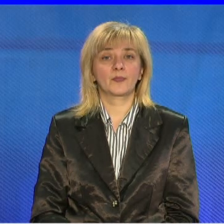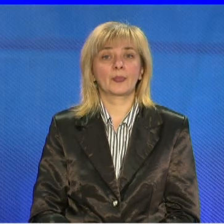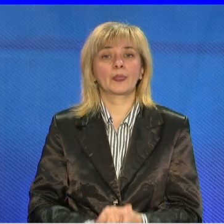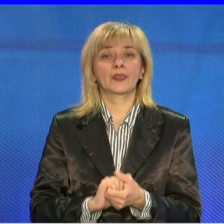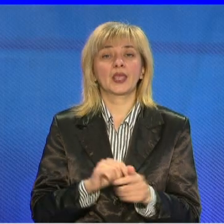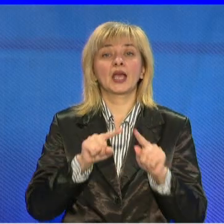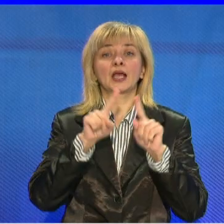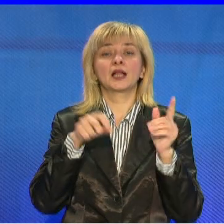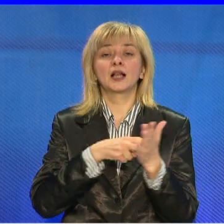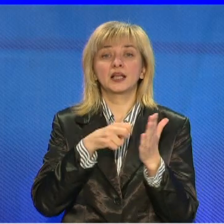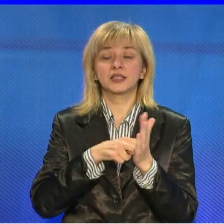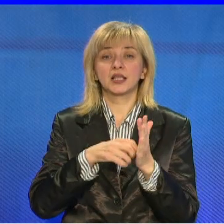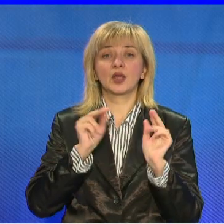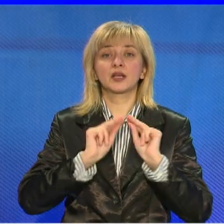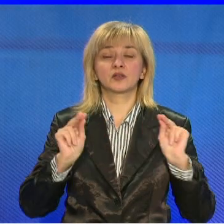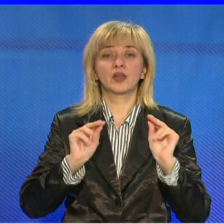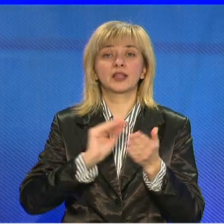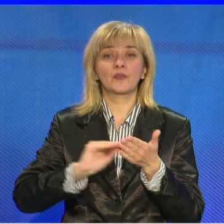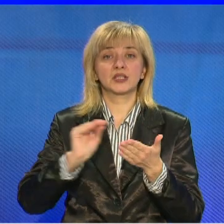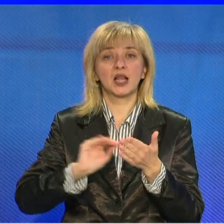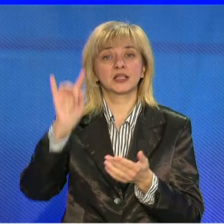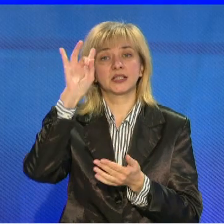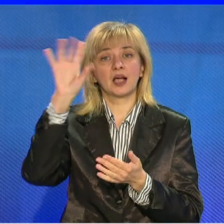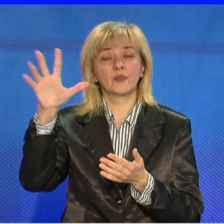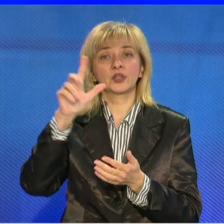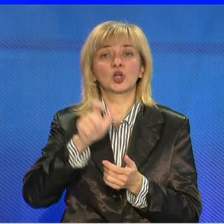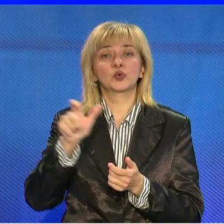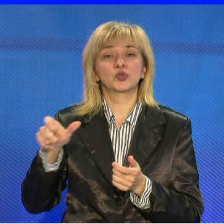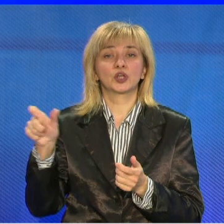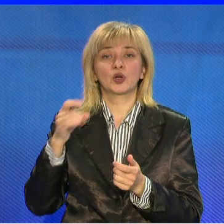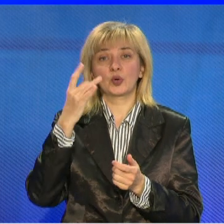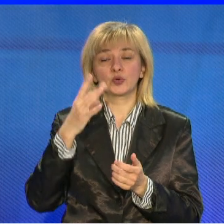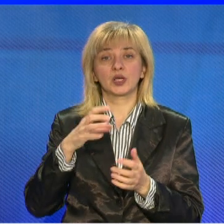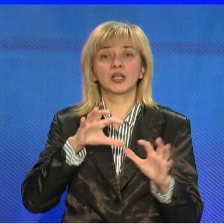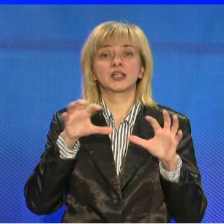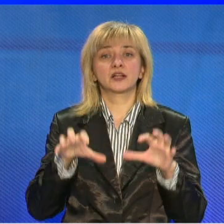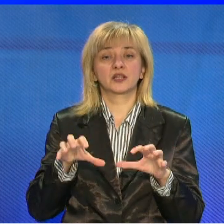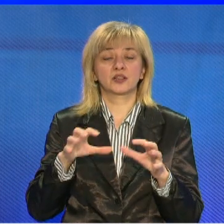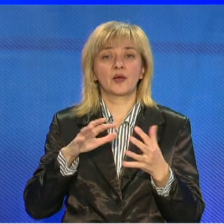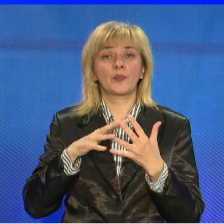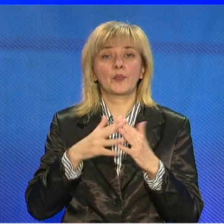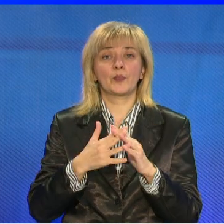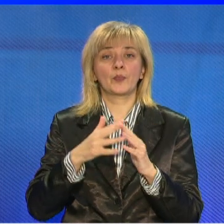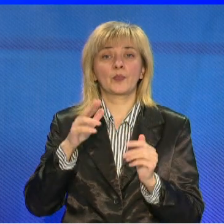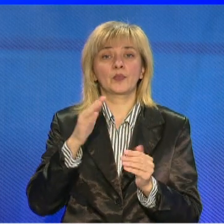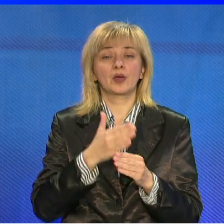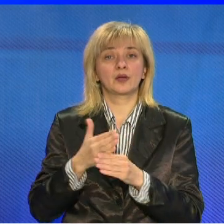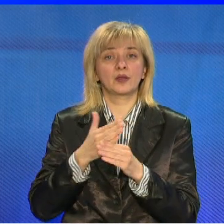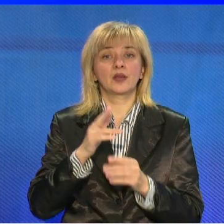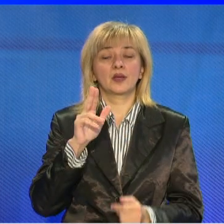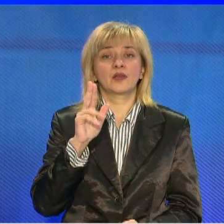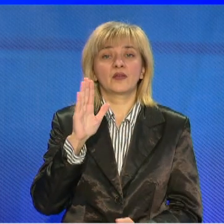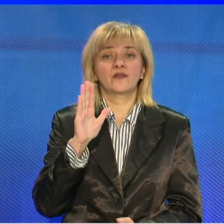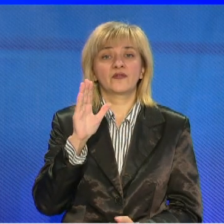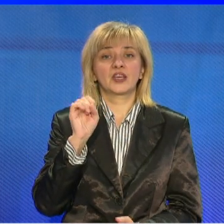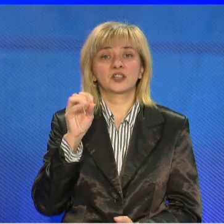Ліст настаўніку напісалі знакамітыя людзі Гродзеншчыны. Герой Беларусі, старшыня СВК «Прагрэс Верцялішкі» Васіль Равяка,